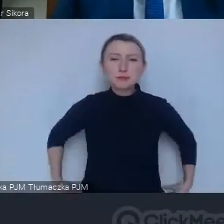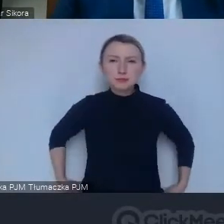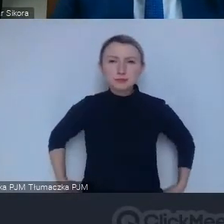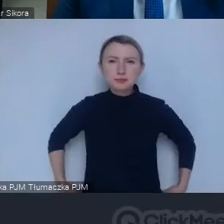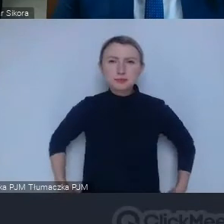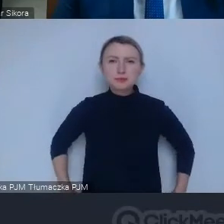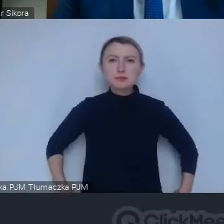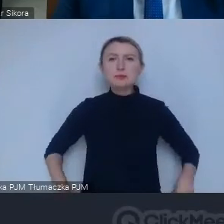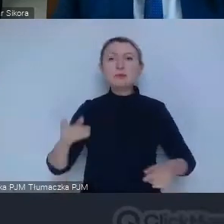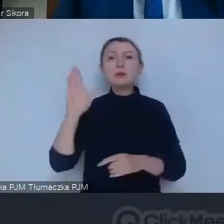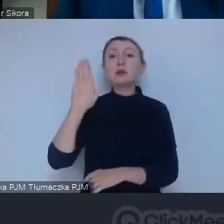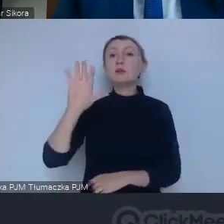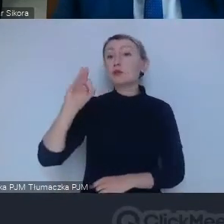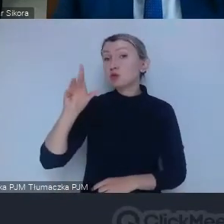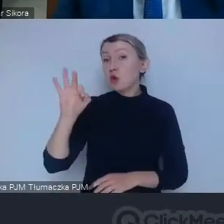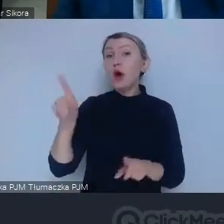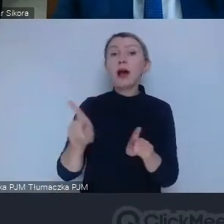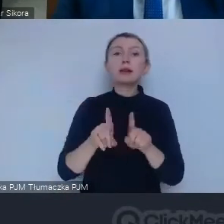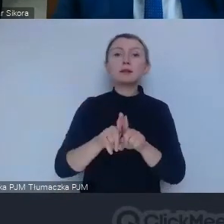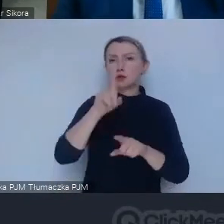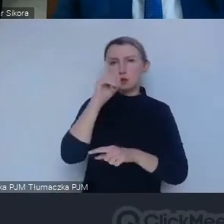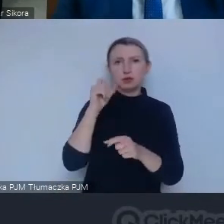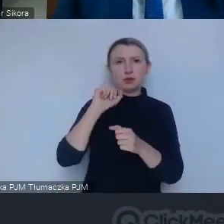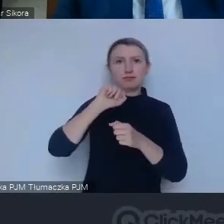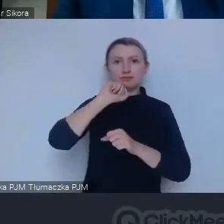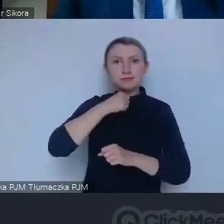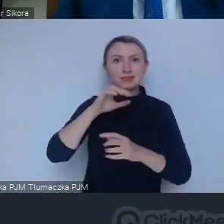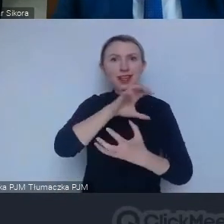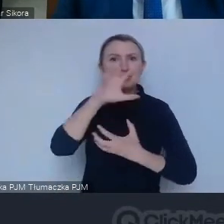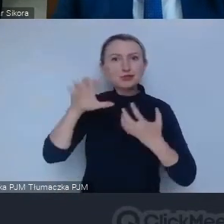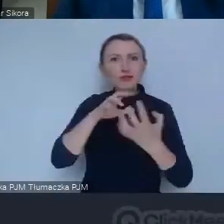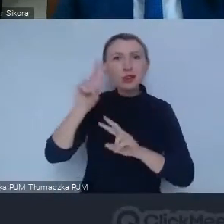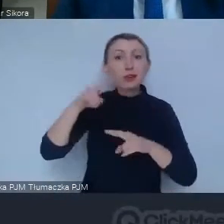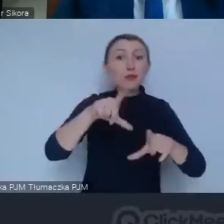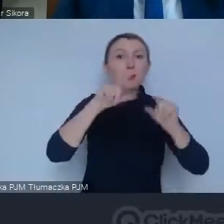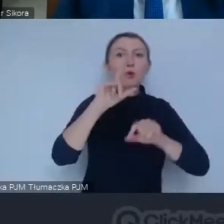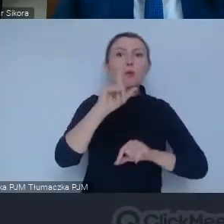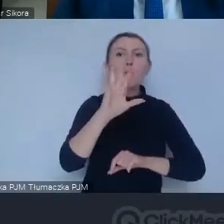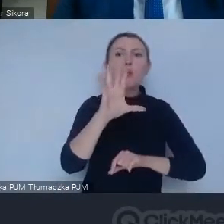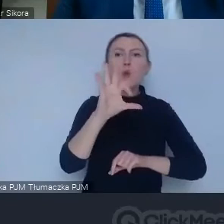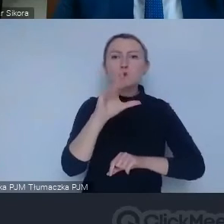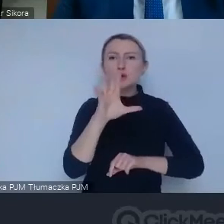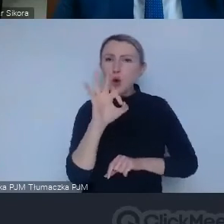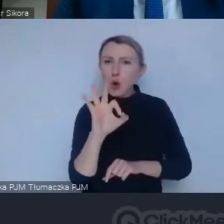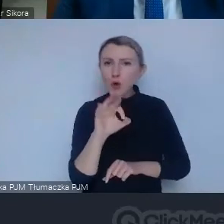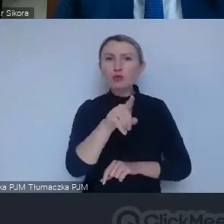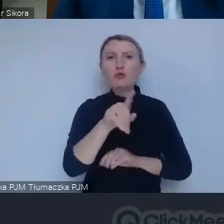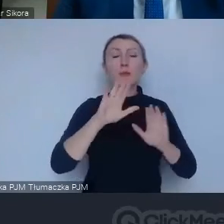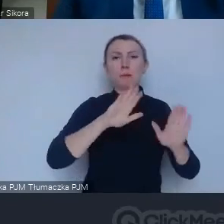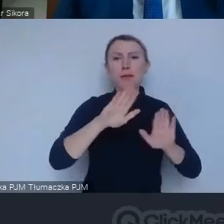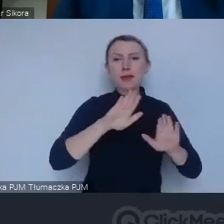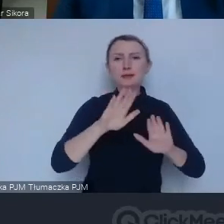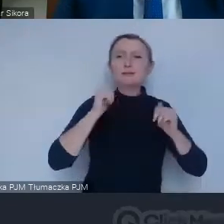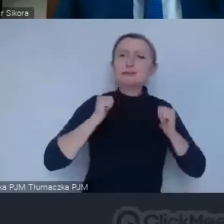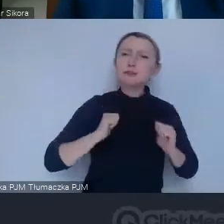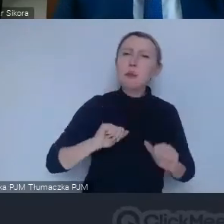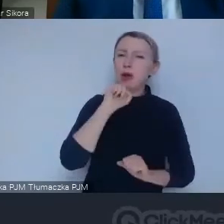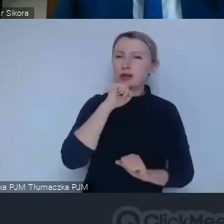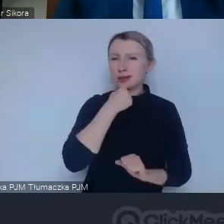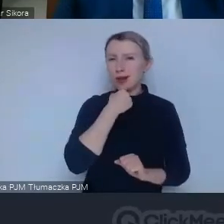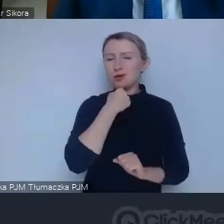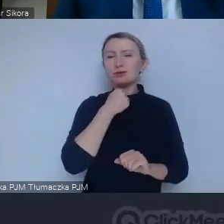z Busca, ale także starsi ludzie ze świata wybierają Busco jako miejsce spokojnej starości i